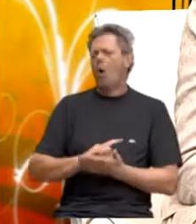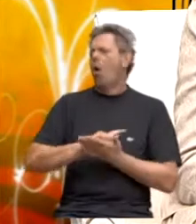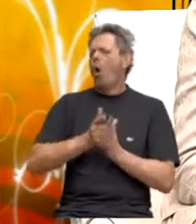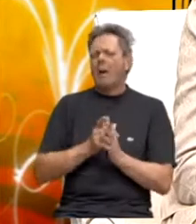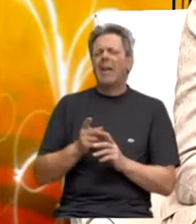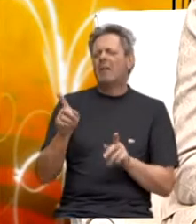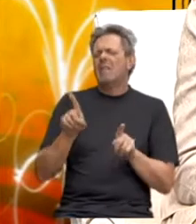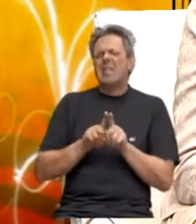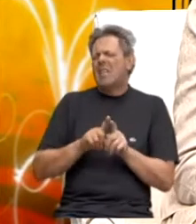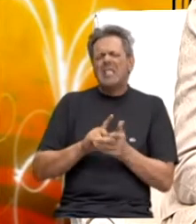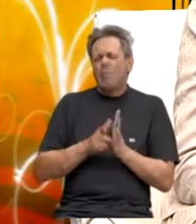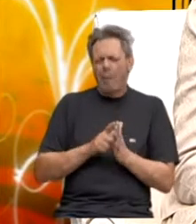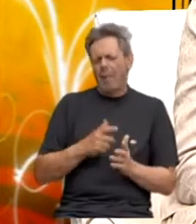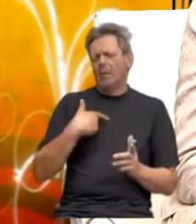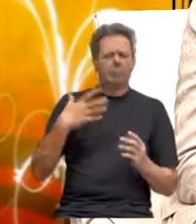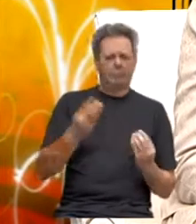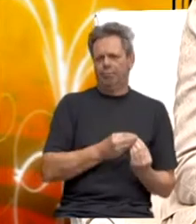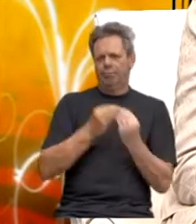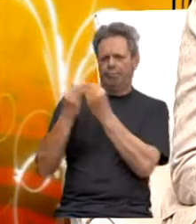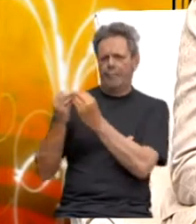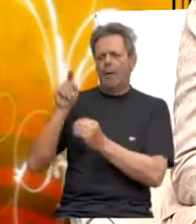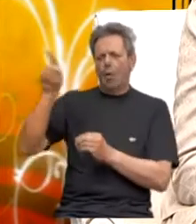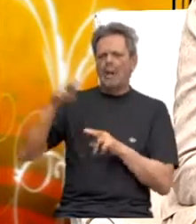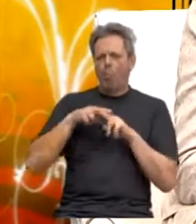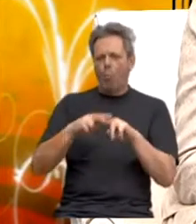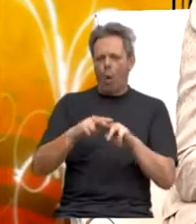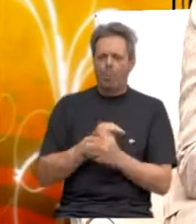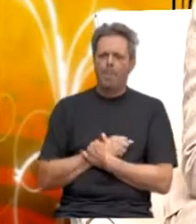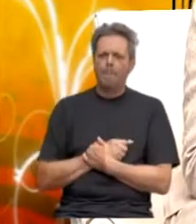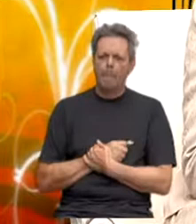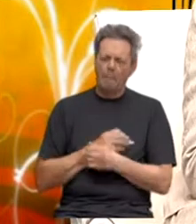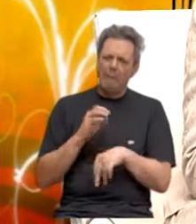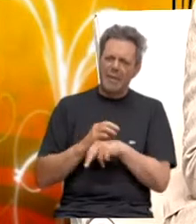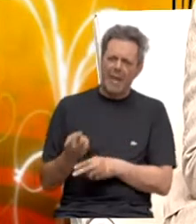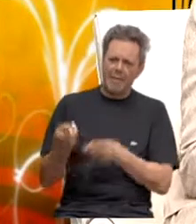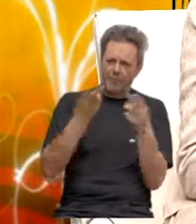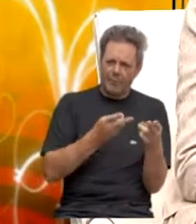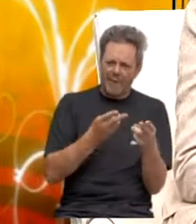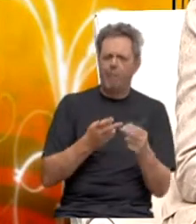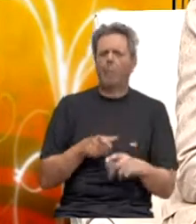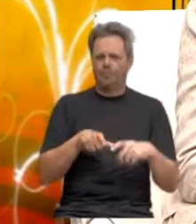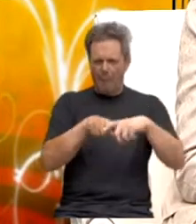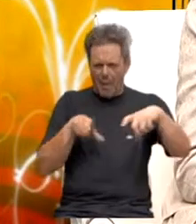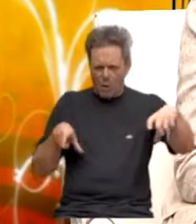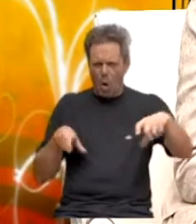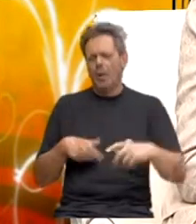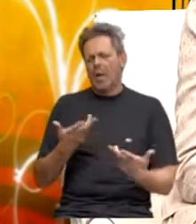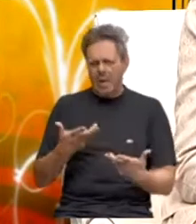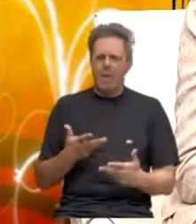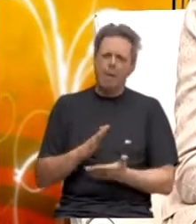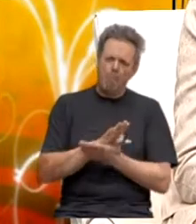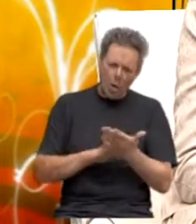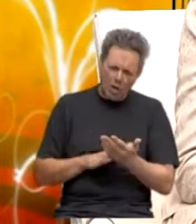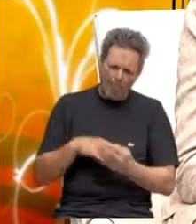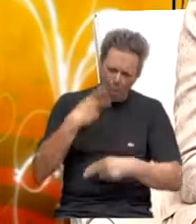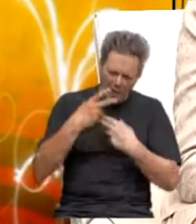i sestra i inženjer radiologije. I što je prije moguće, pacijenta stavljamo na stol i započinjemo intervenciju u